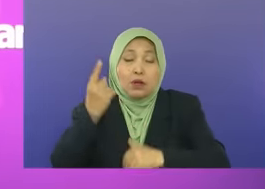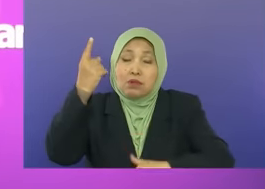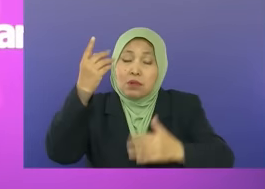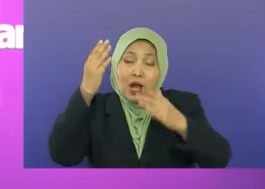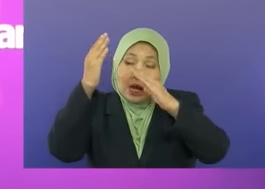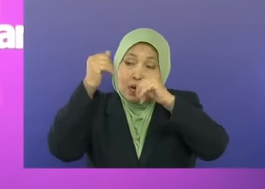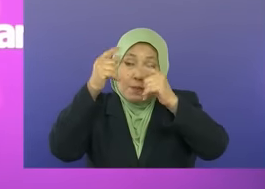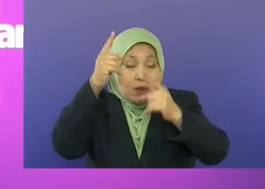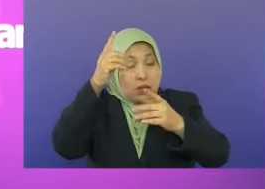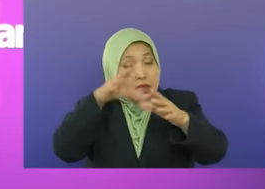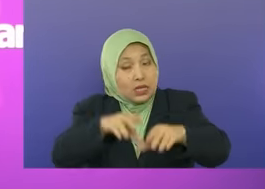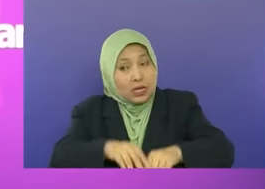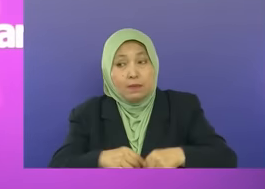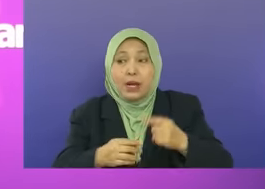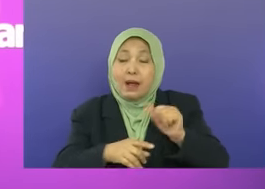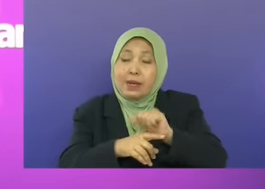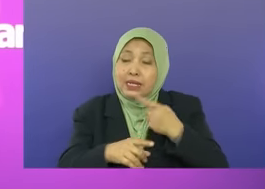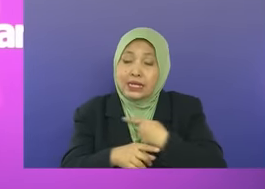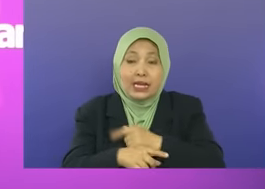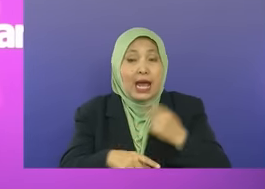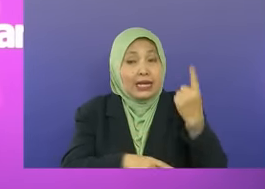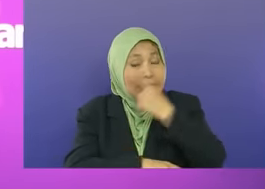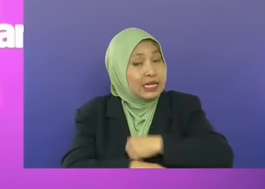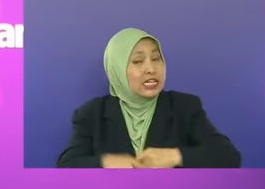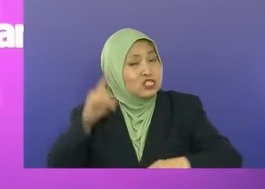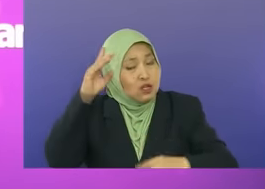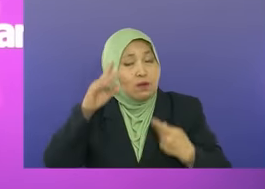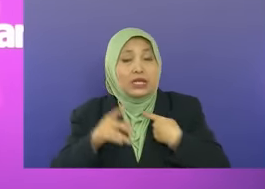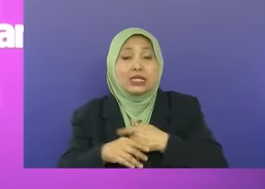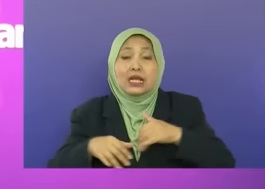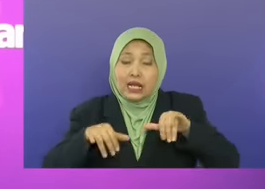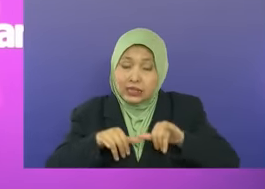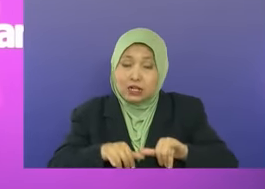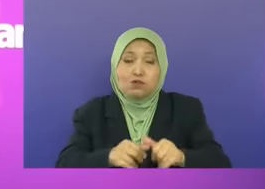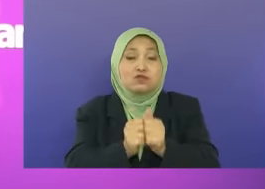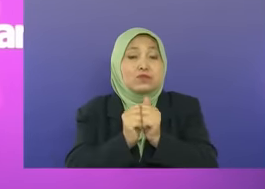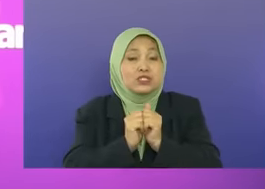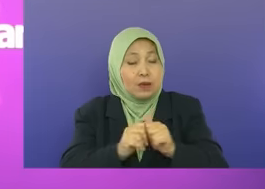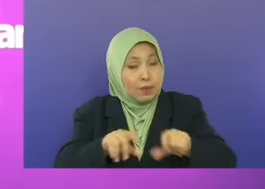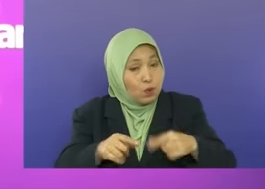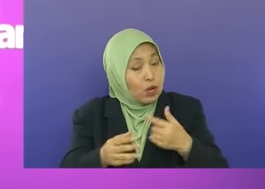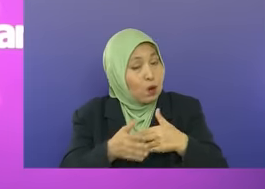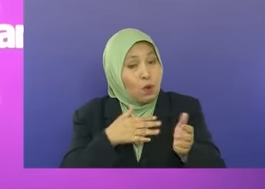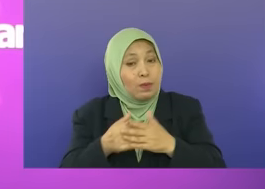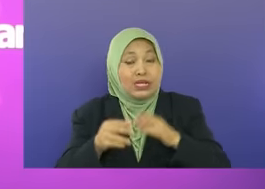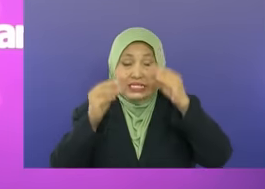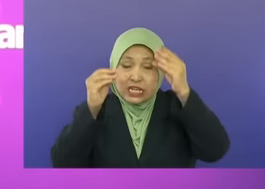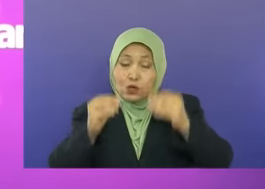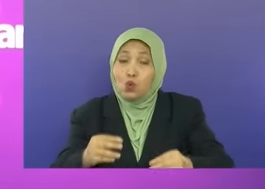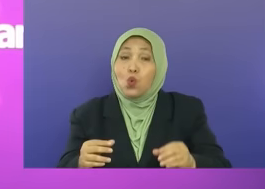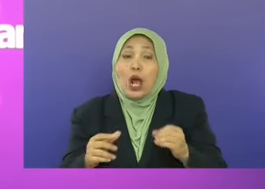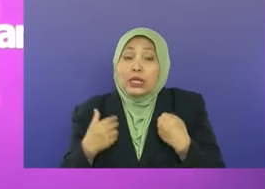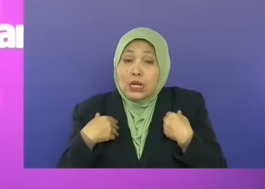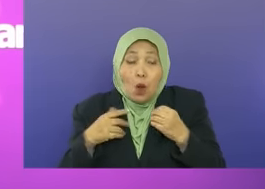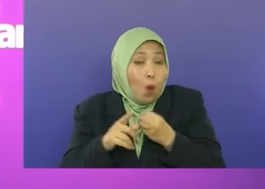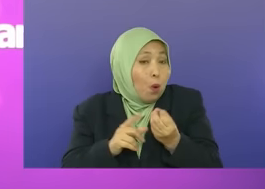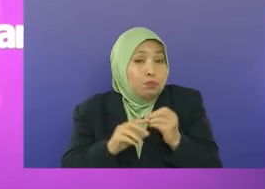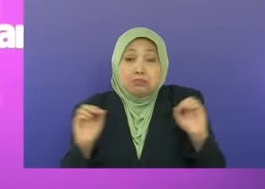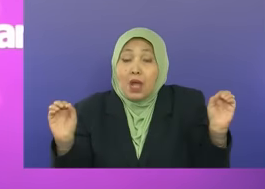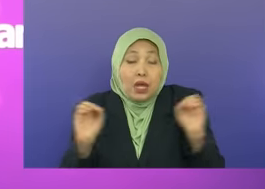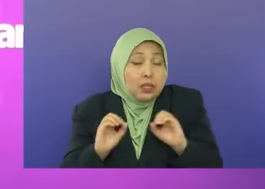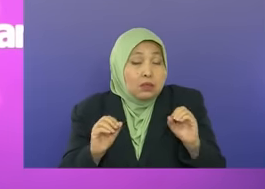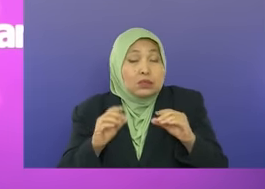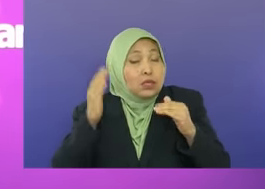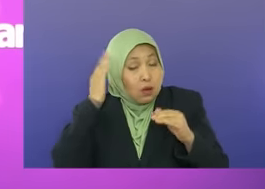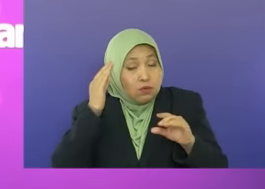menerima amal kita pada hari ini dan Insyaallah kita akan terus bersama Alquran walaupun Cikgu ada tidak ada dan kita tahu Alquran